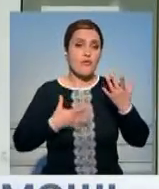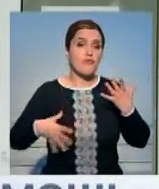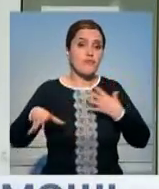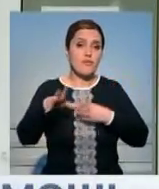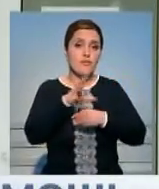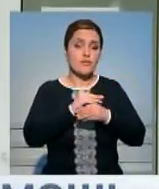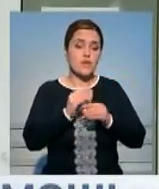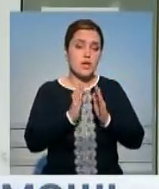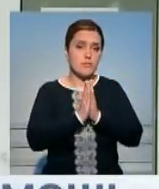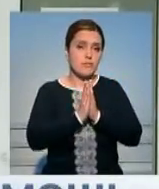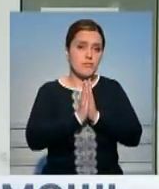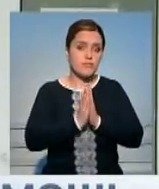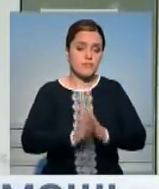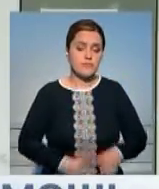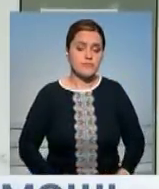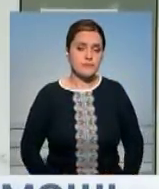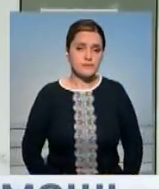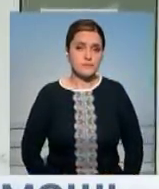казахстанцев о помощи.